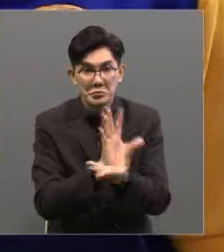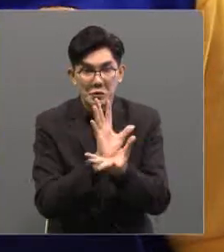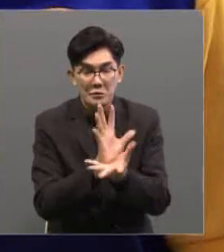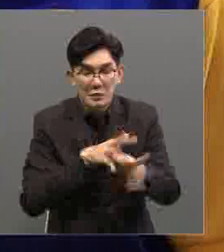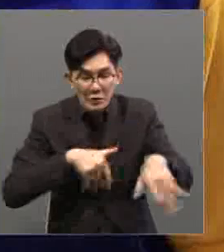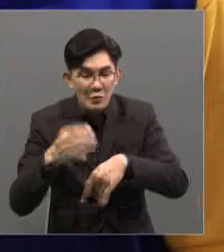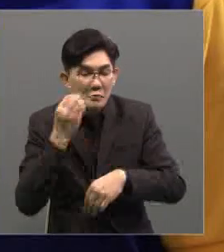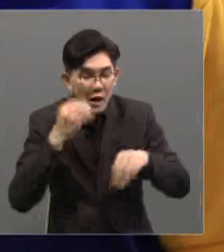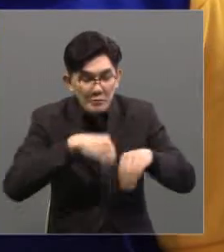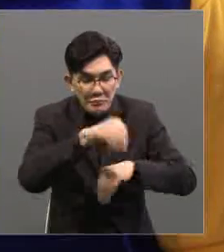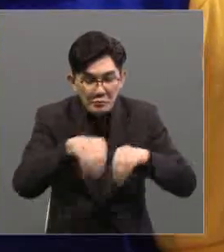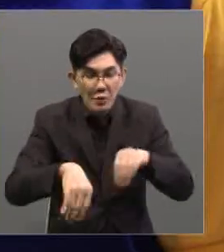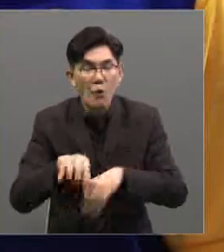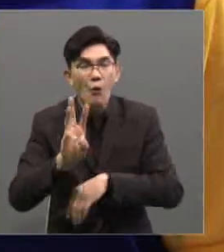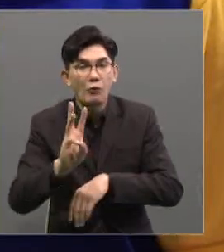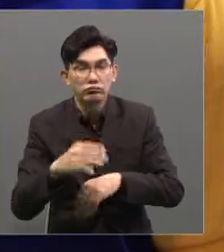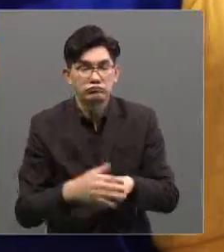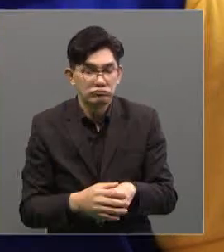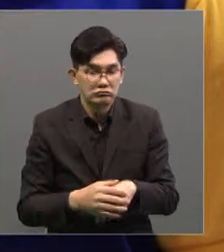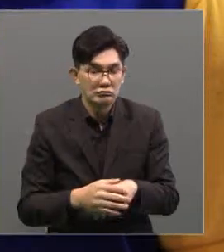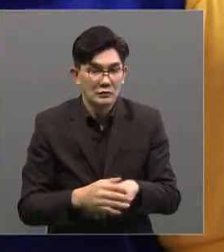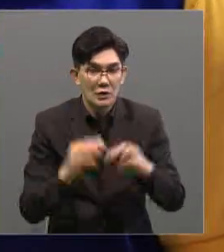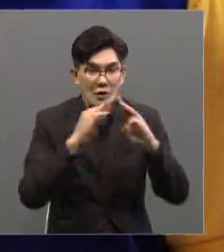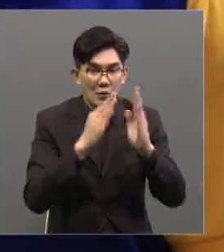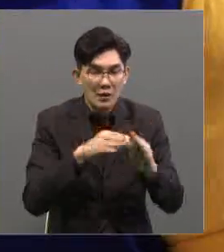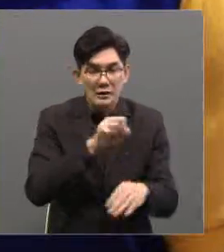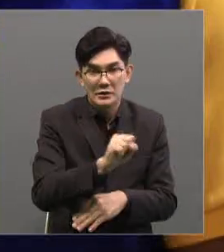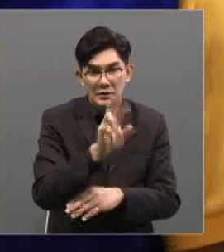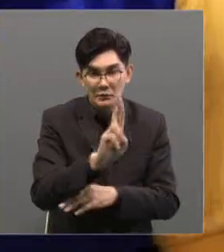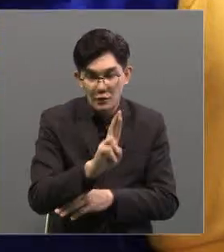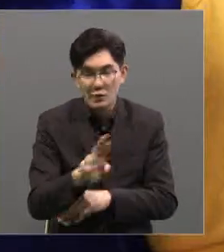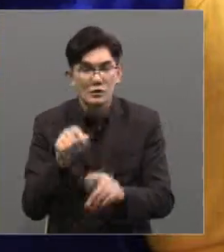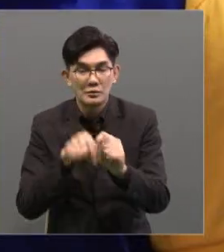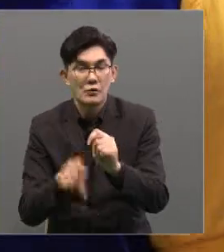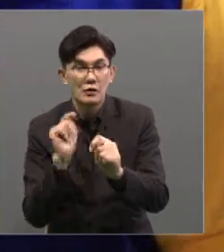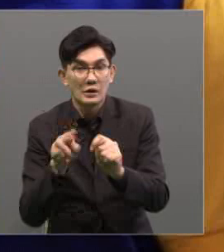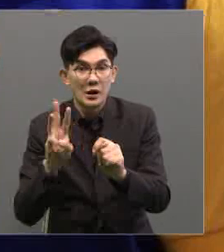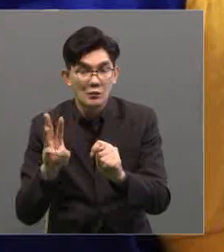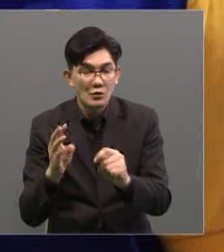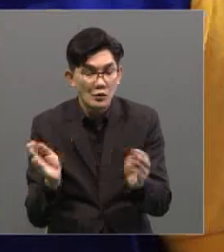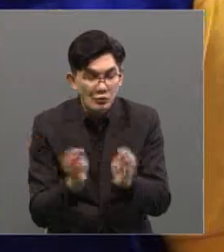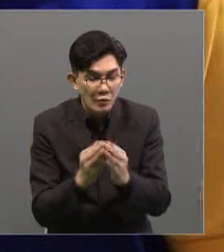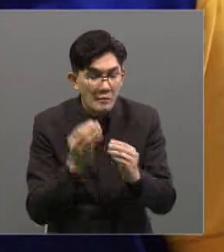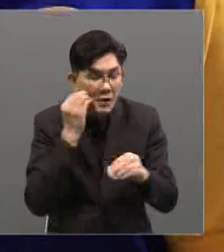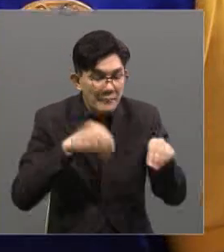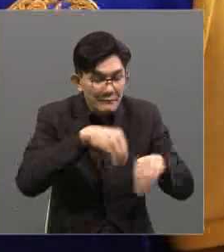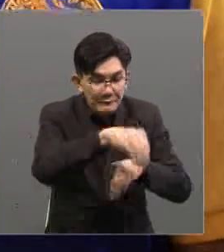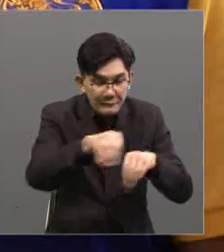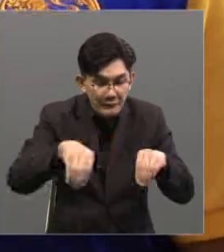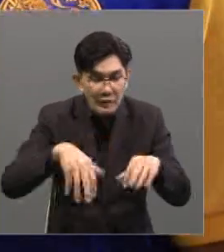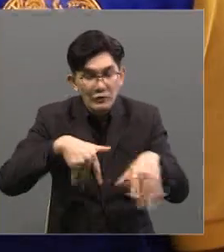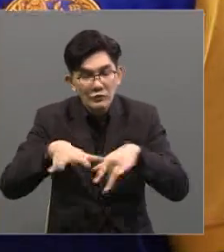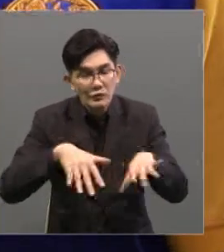หมู่บ้านที่ตำบลหัวสำโรงกับตำบลท่าวุ้งนะรวม6หมู่บ้านเนี่ยประชากรประม